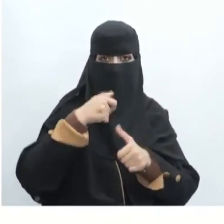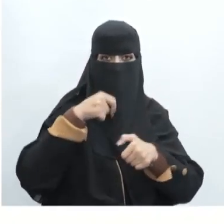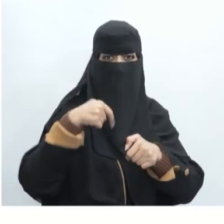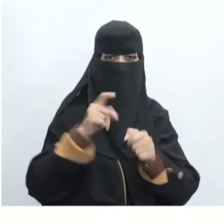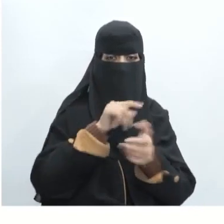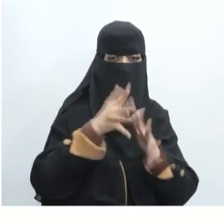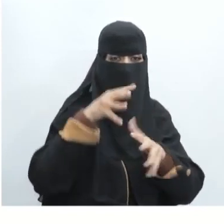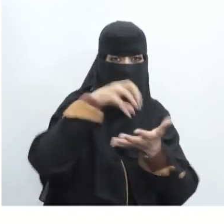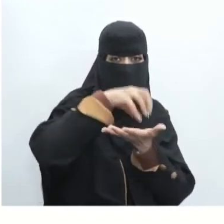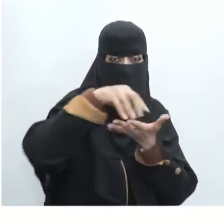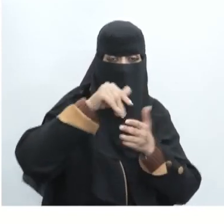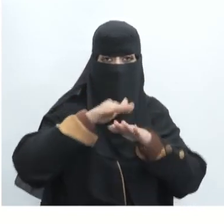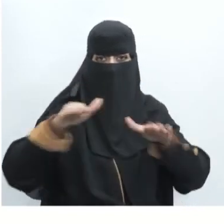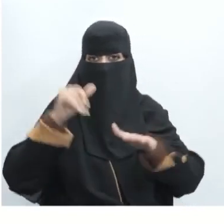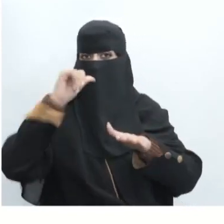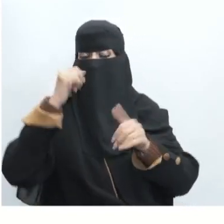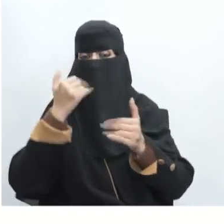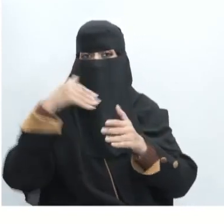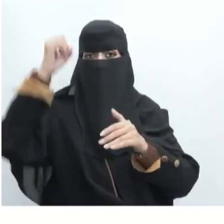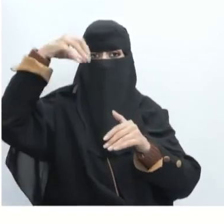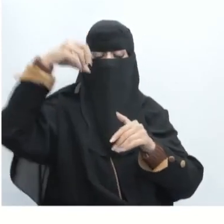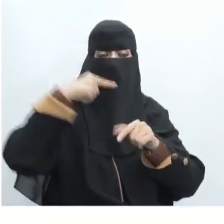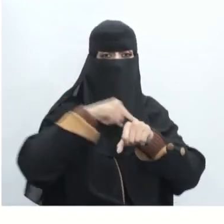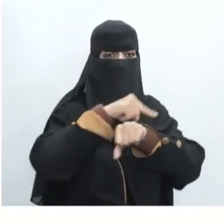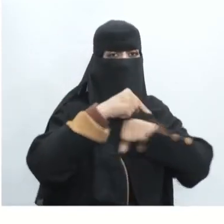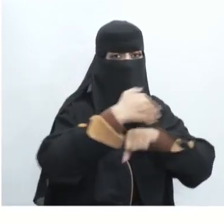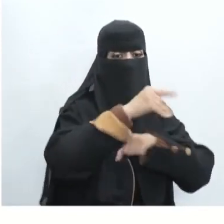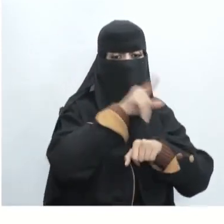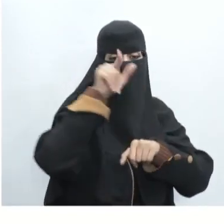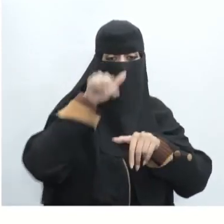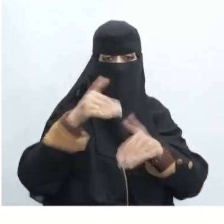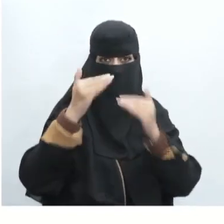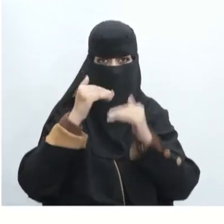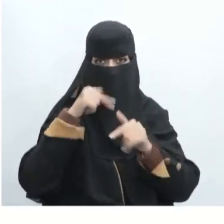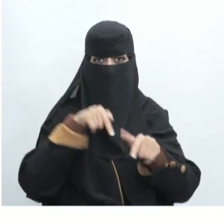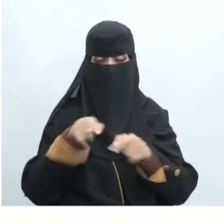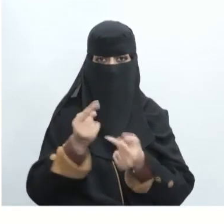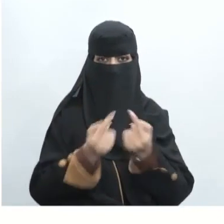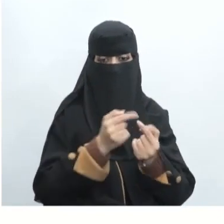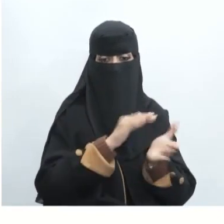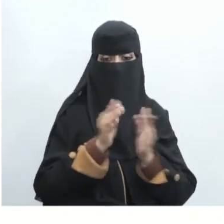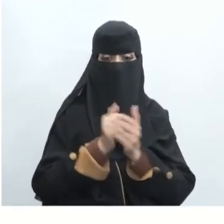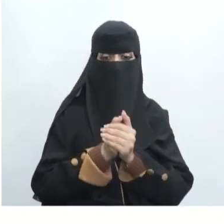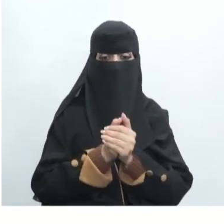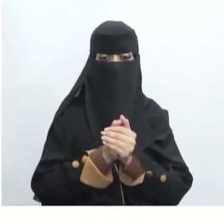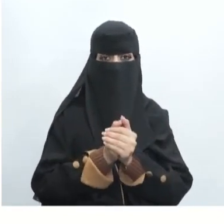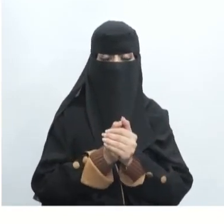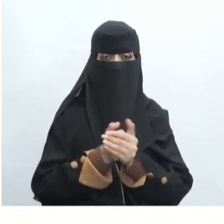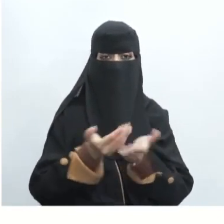اصابه بعض المناطق بالجفافي لمده طويله وهو يظل بظلاله على الزراعه وعلى